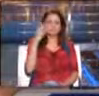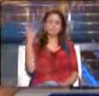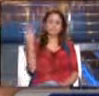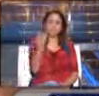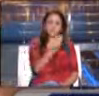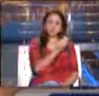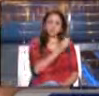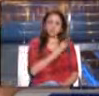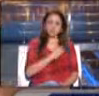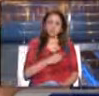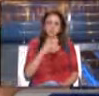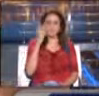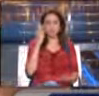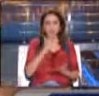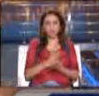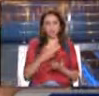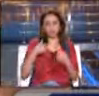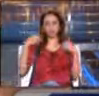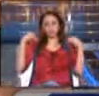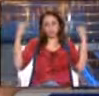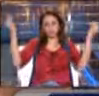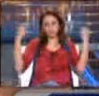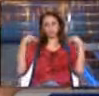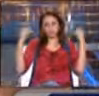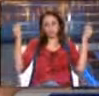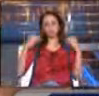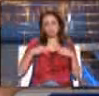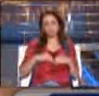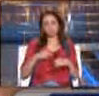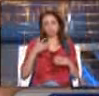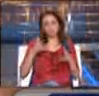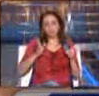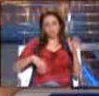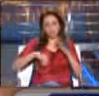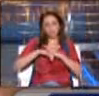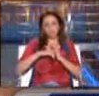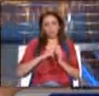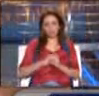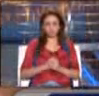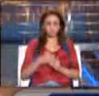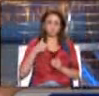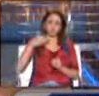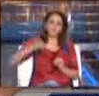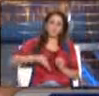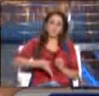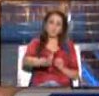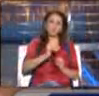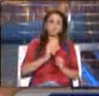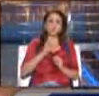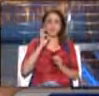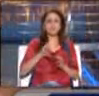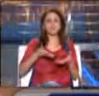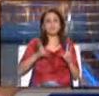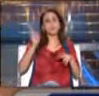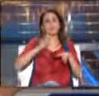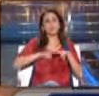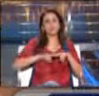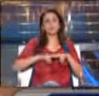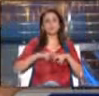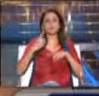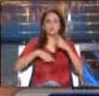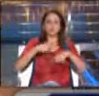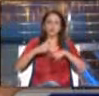بقى الحق، احنا كرياضيين نزلنا، يمكن استاذ شوقي ضد الموضوع ده، نزلنا عشان نقول الرياضه ترجع. طب مش معنى